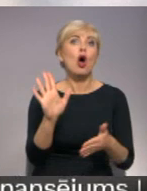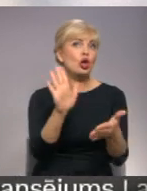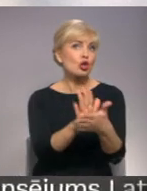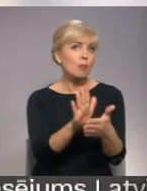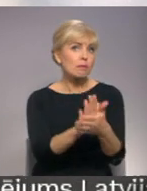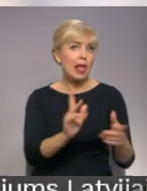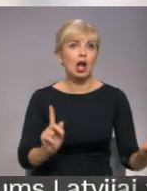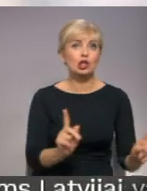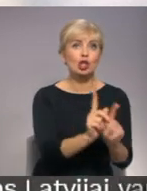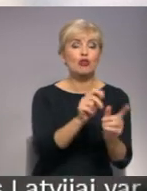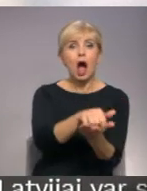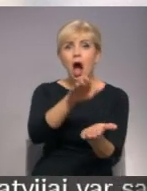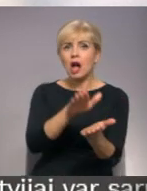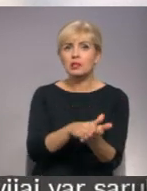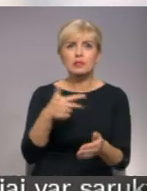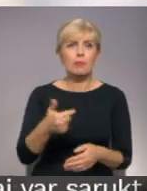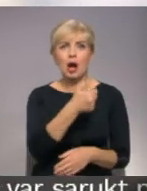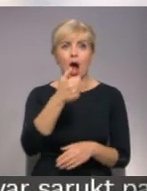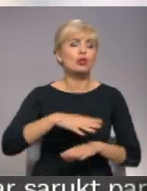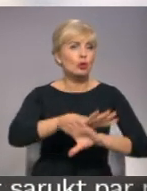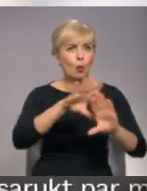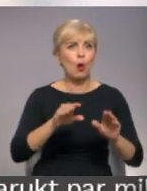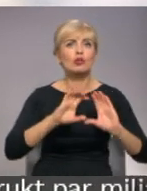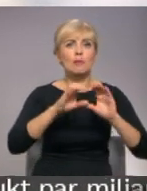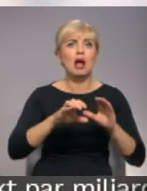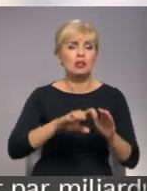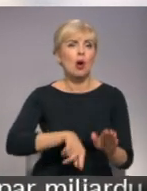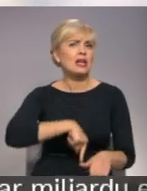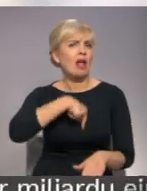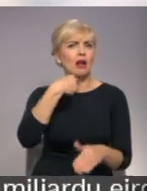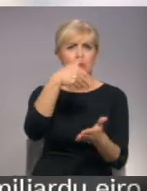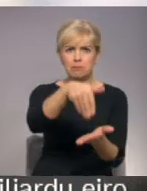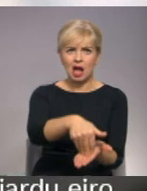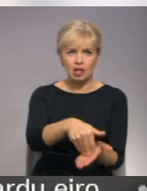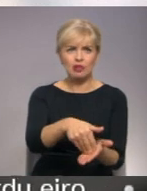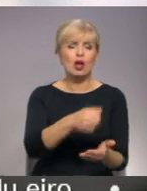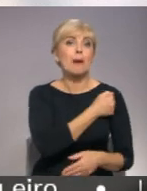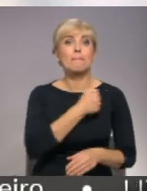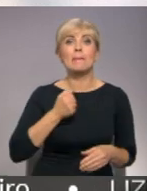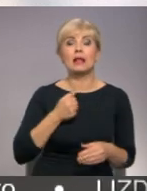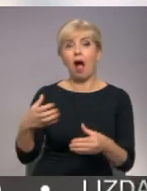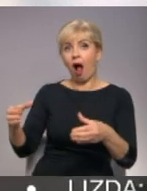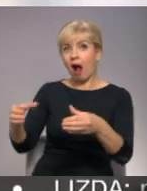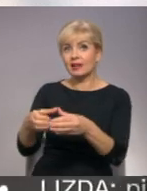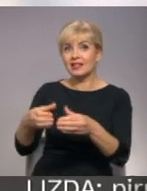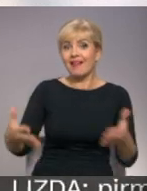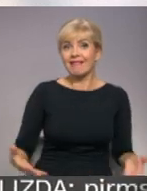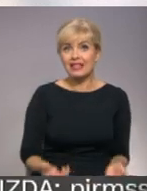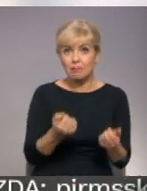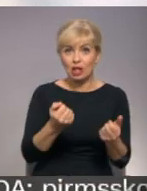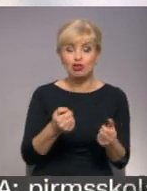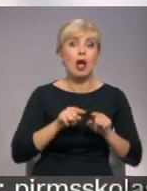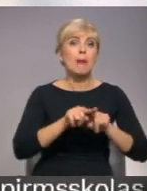atzīmējot 70 gadus kopš pasaulē visilgāk pastāvējušās militārās alianses dibināšanas. Taču paralēli